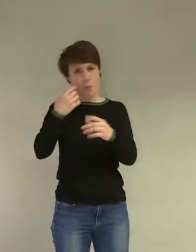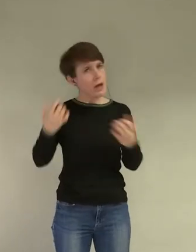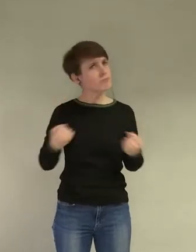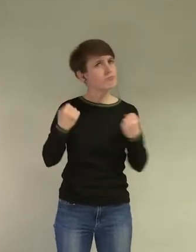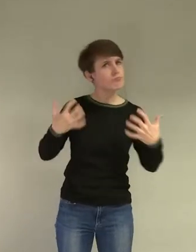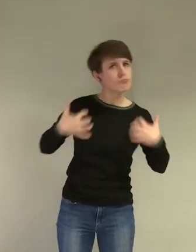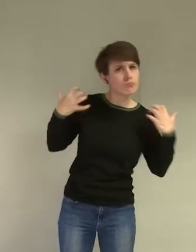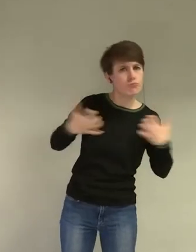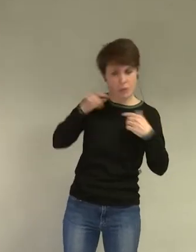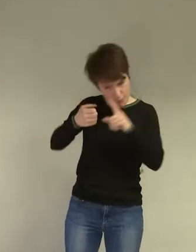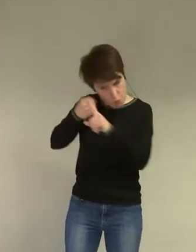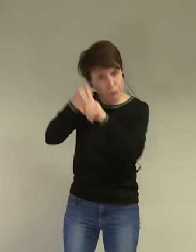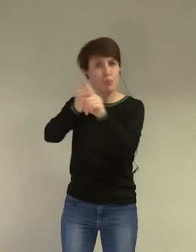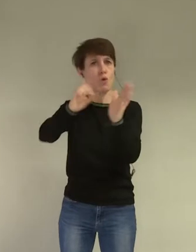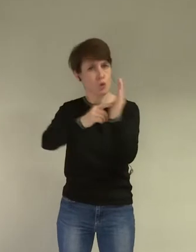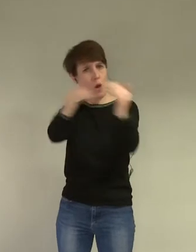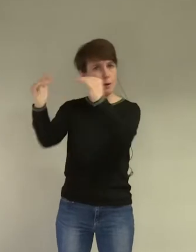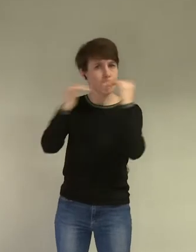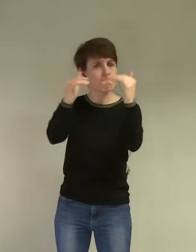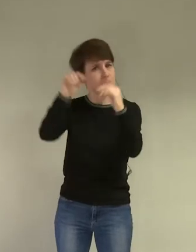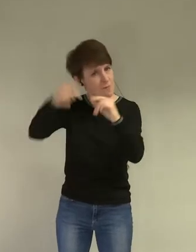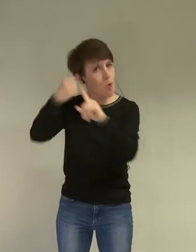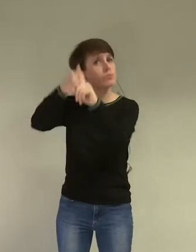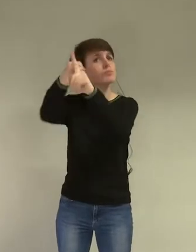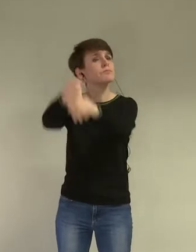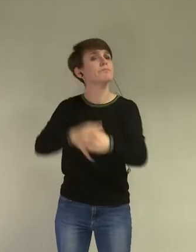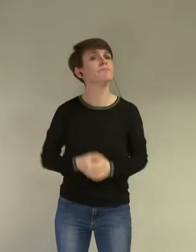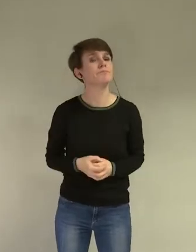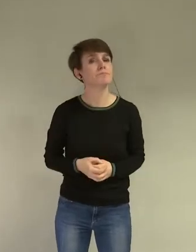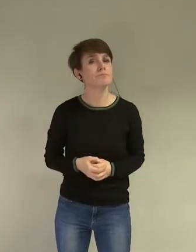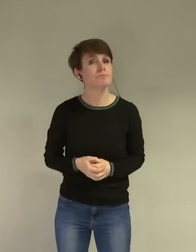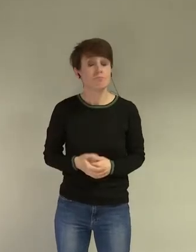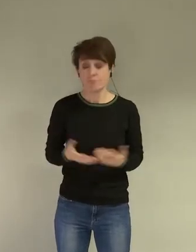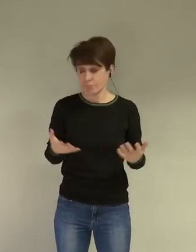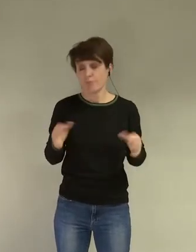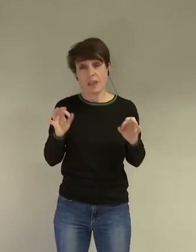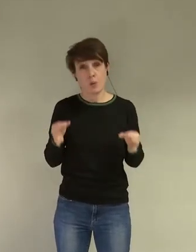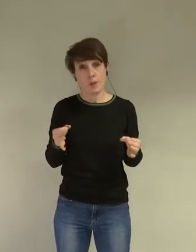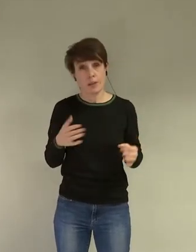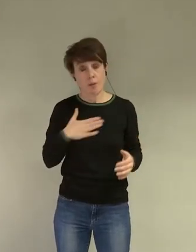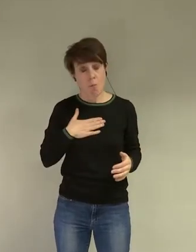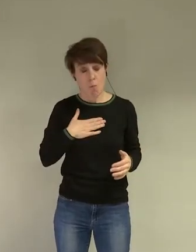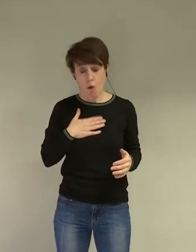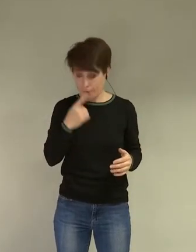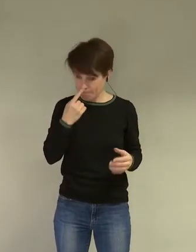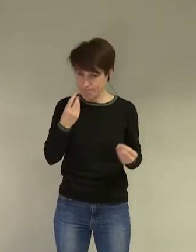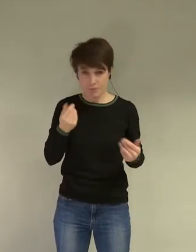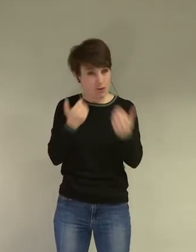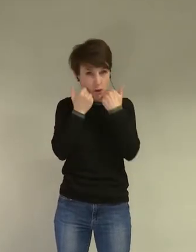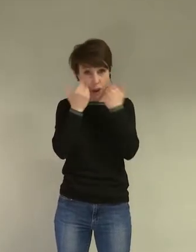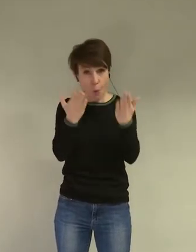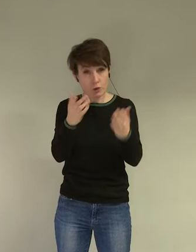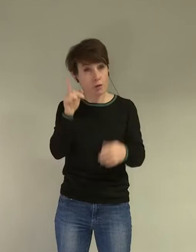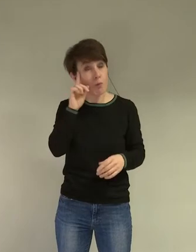droits et oui j'ai honte honte que la santé était la grande absente du